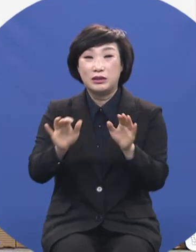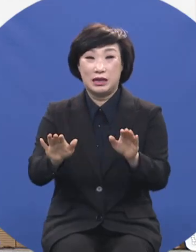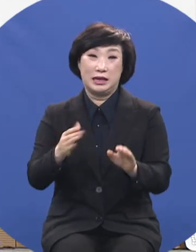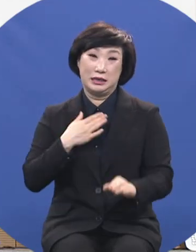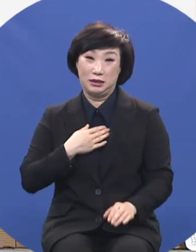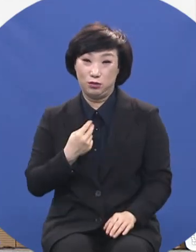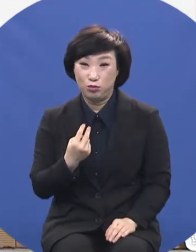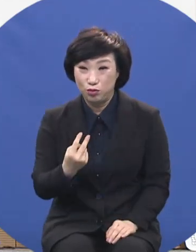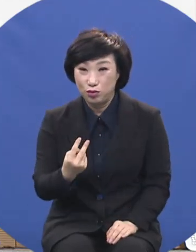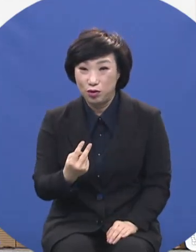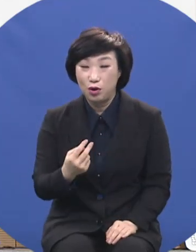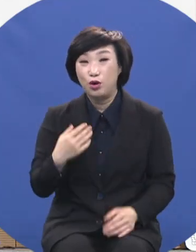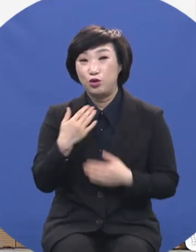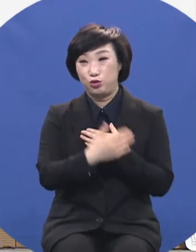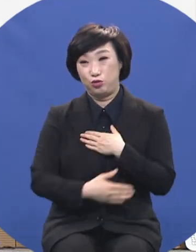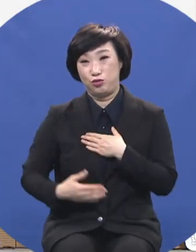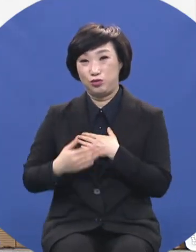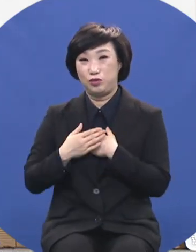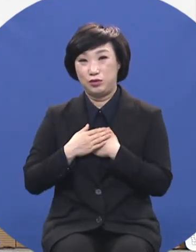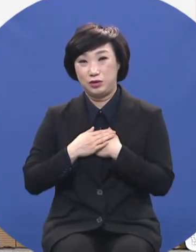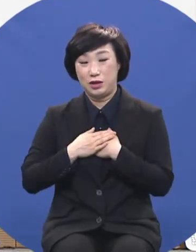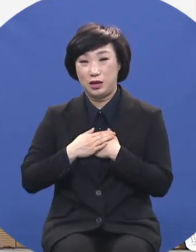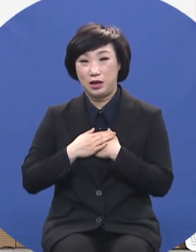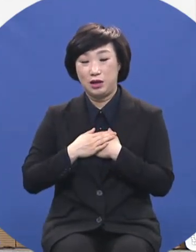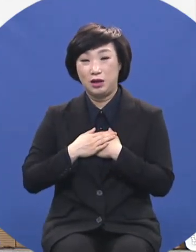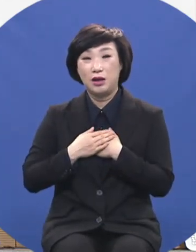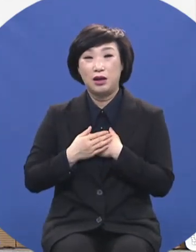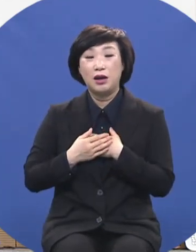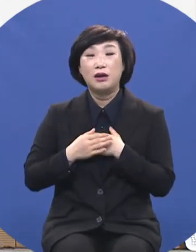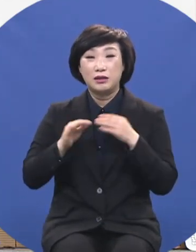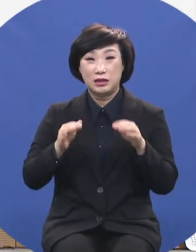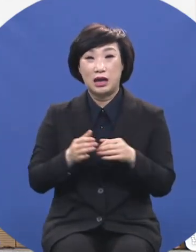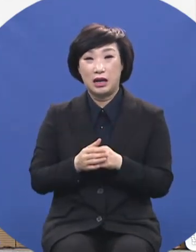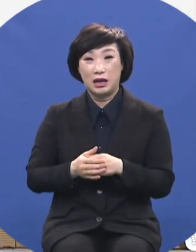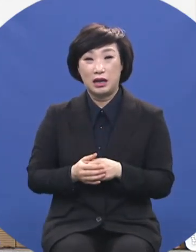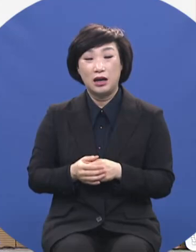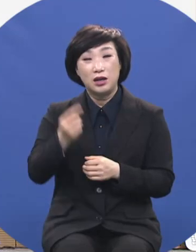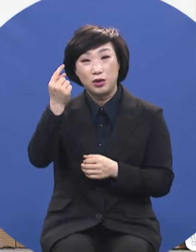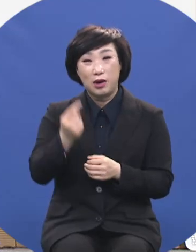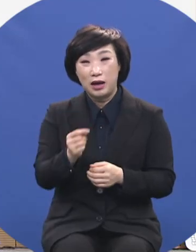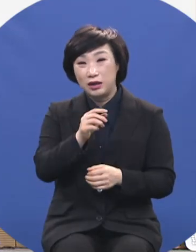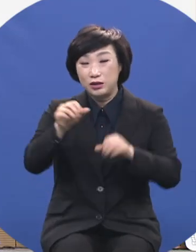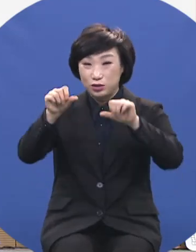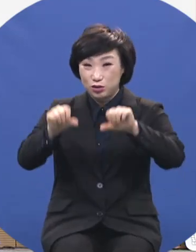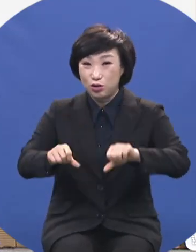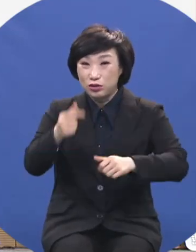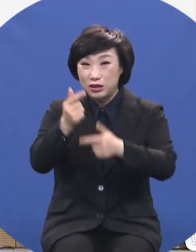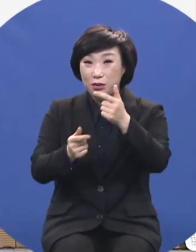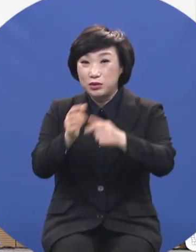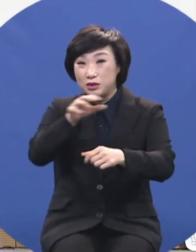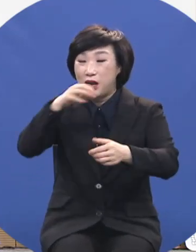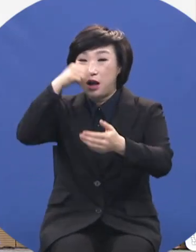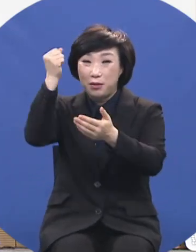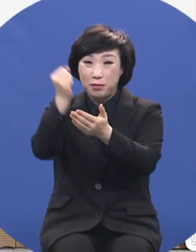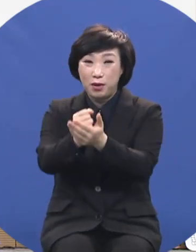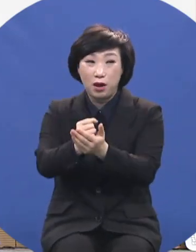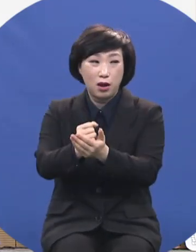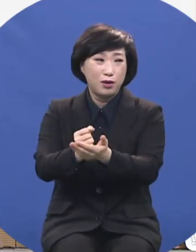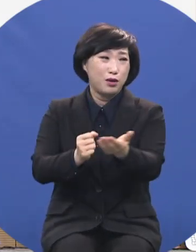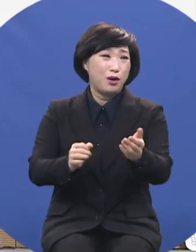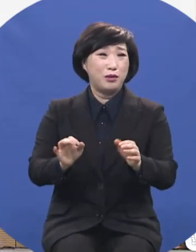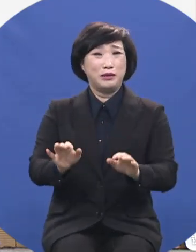고의적으로 육체를 입고 저주의 나무 십자가에 달려서 세상의